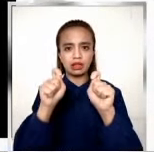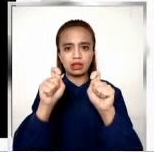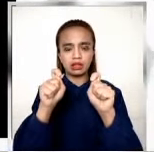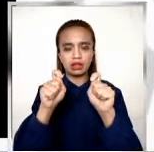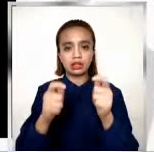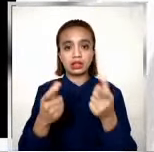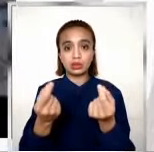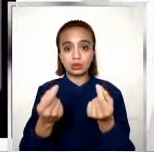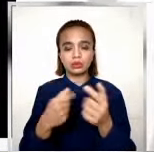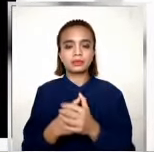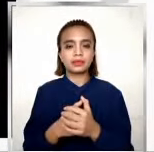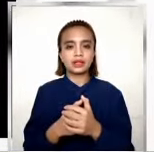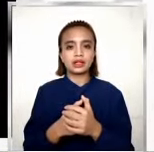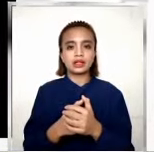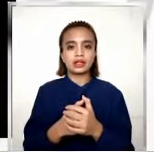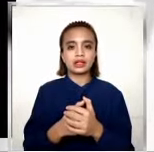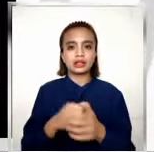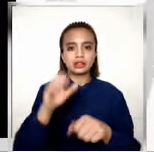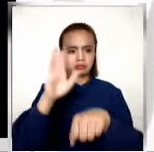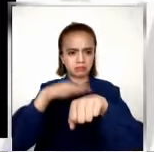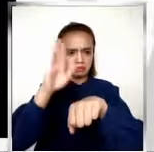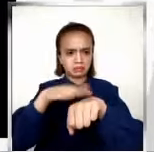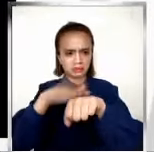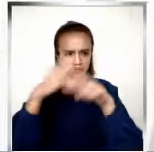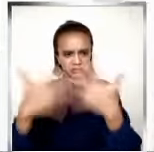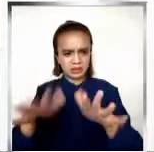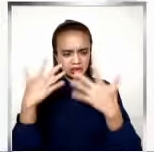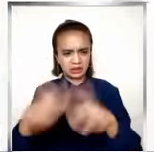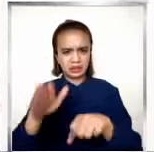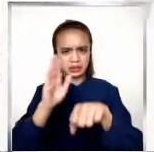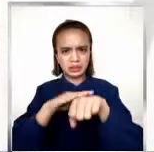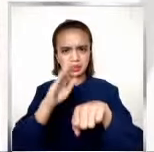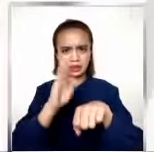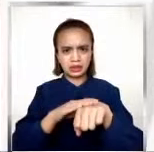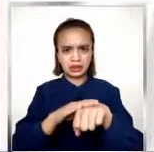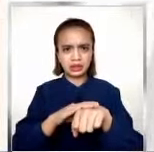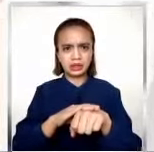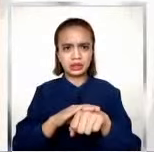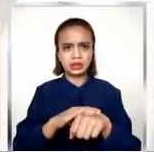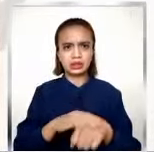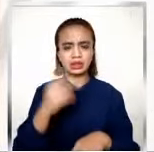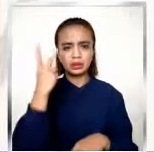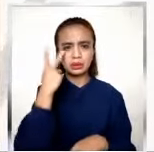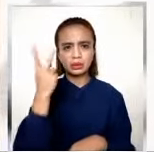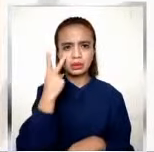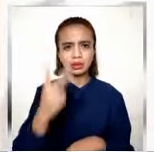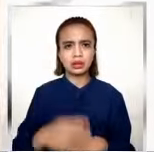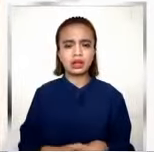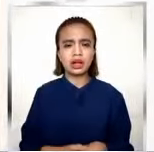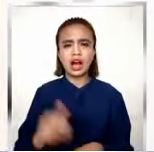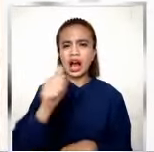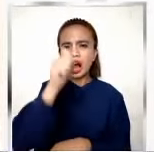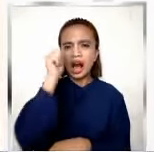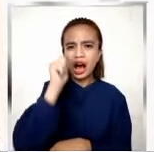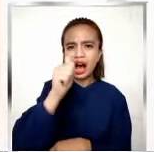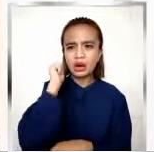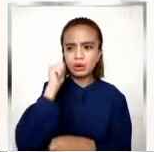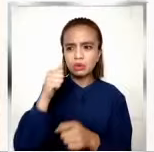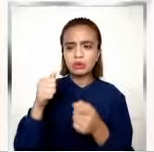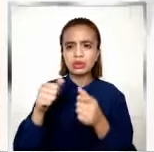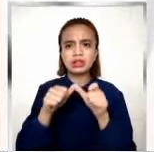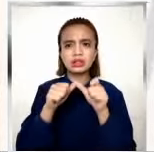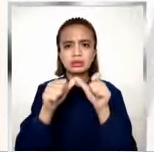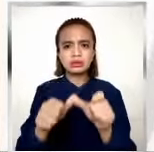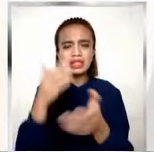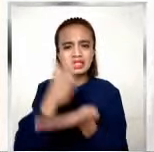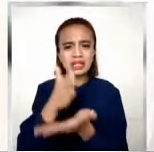mga kapitbahay na ayaw tumigil sa pagkakaraoke. Sa sobrang asar, nagtapo ng graba sa bubong ng kapitbahay ang